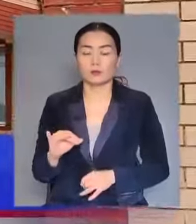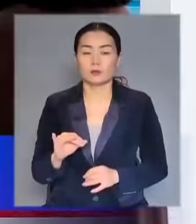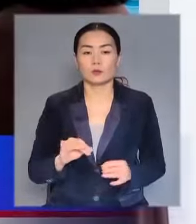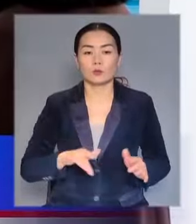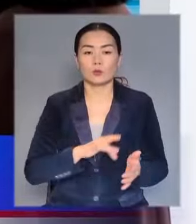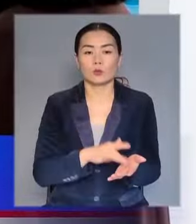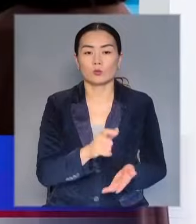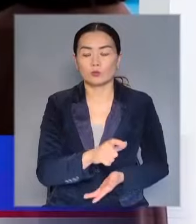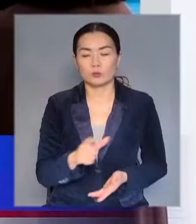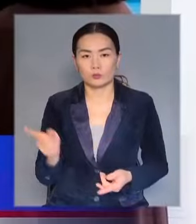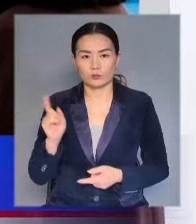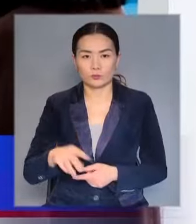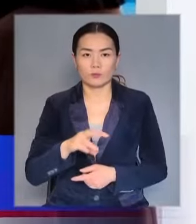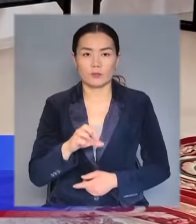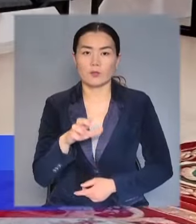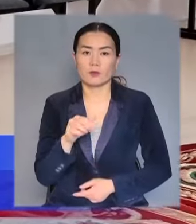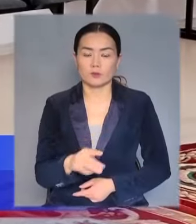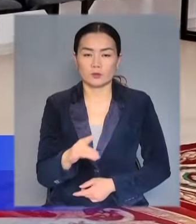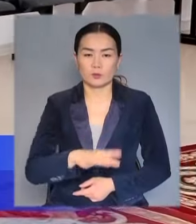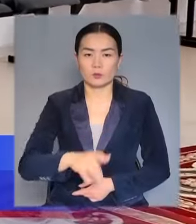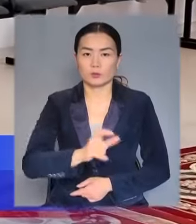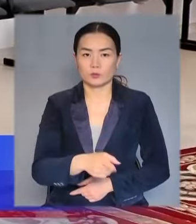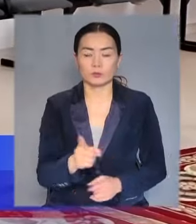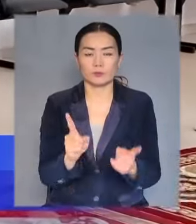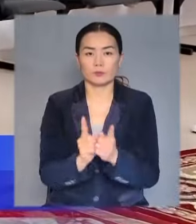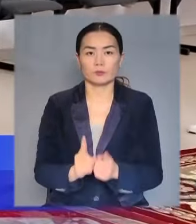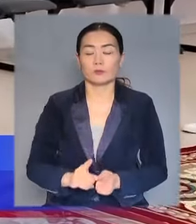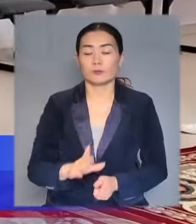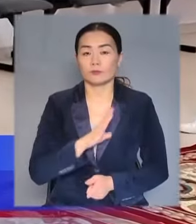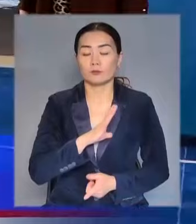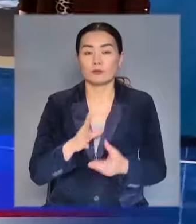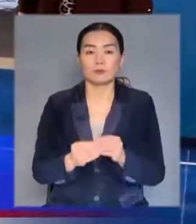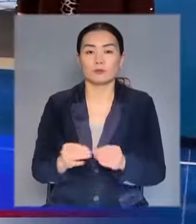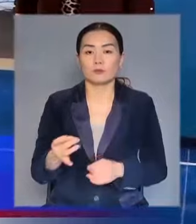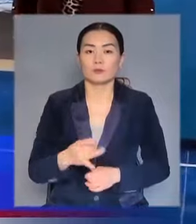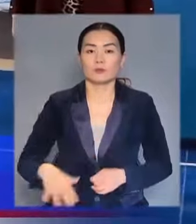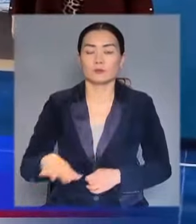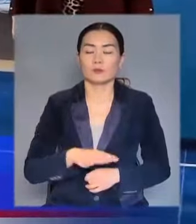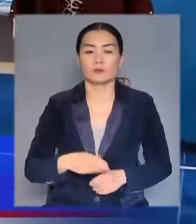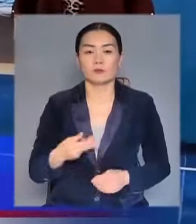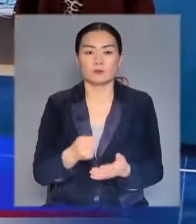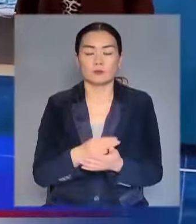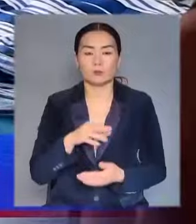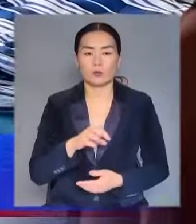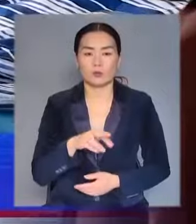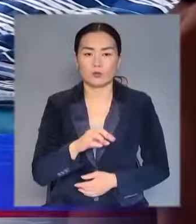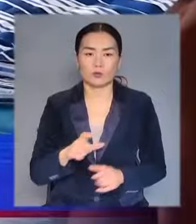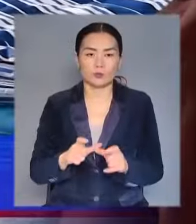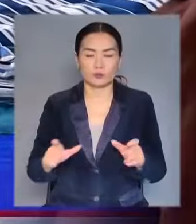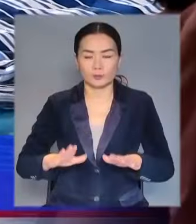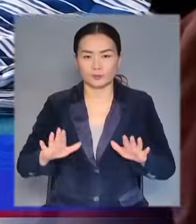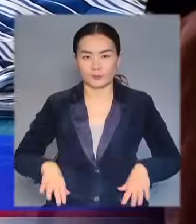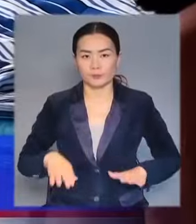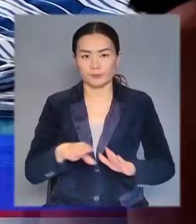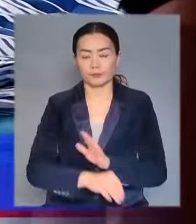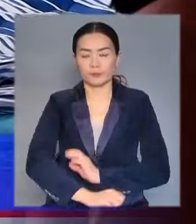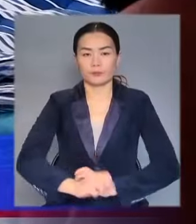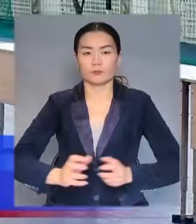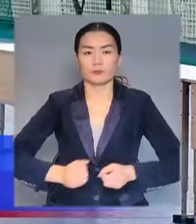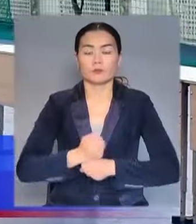тек атыраулықтармен ғана емес, Махамбет ауданының тұрғындарымен де кездесті. Алдымен аудандағы Төленов атындағы мектеп гимназияда